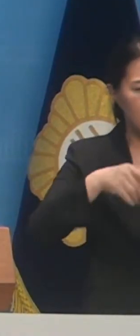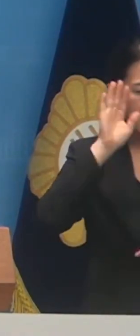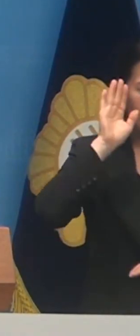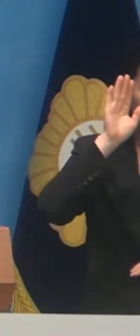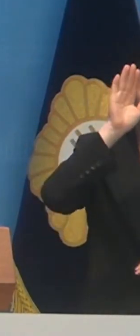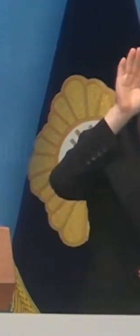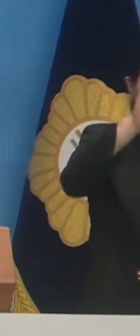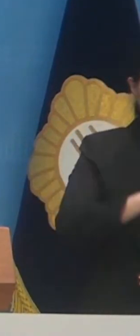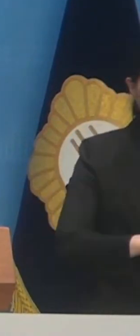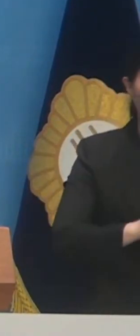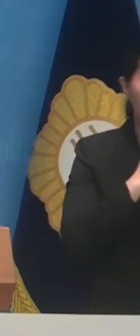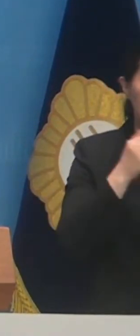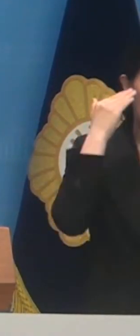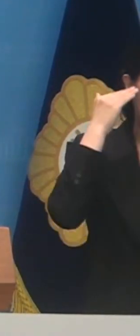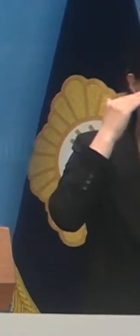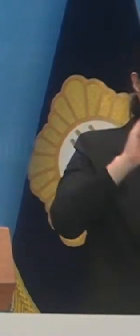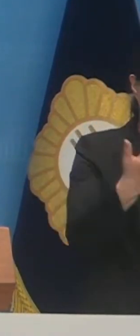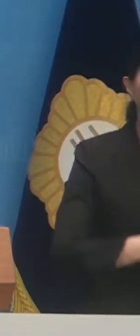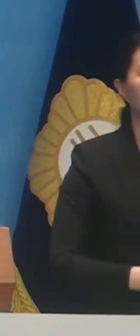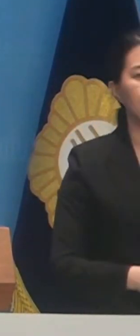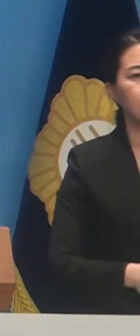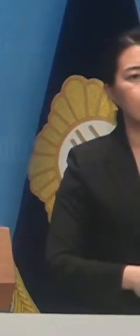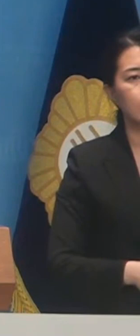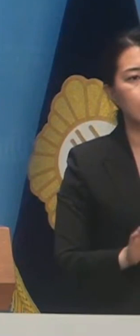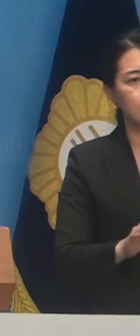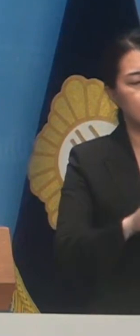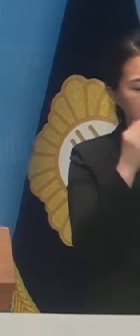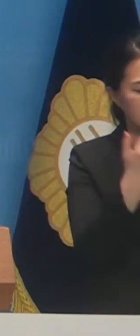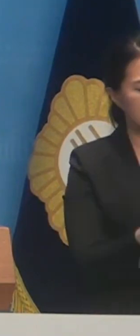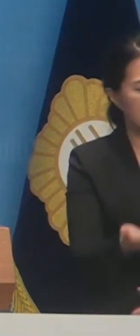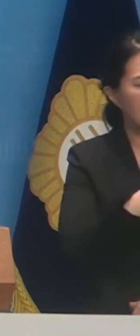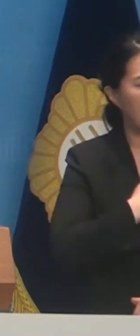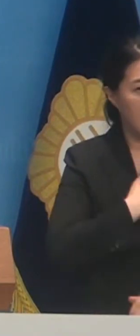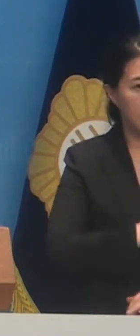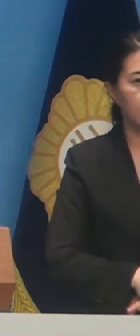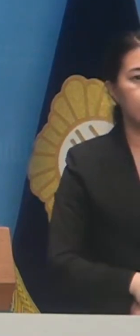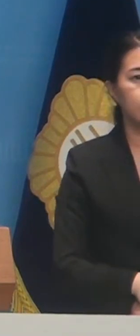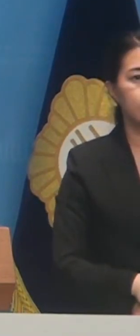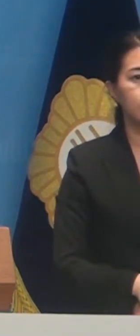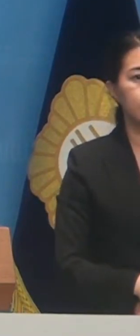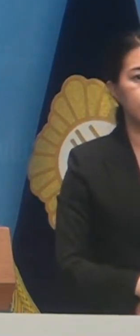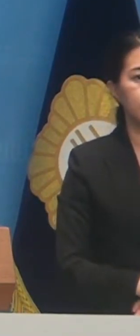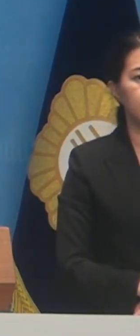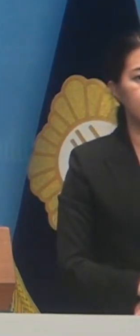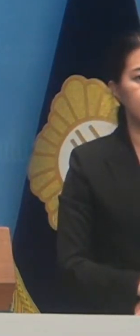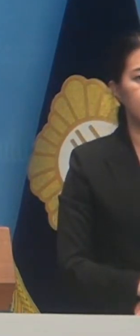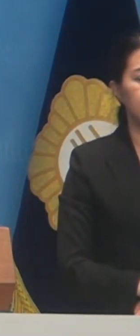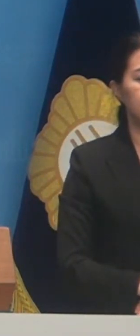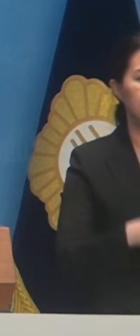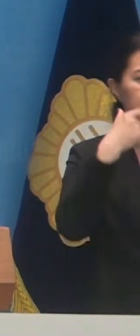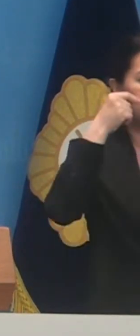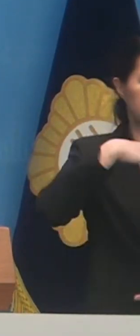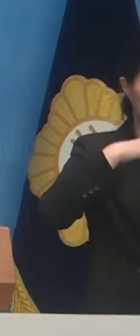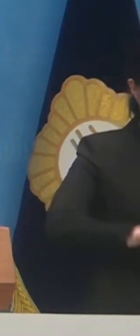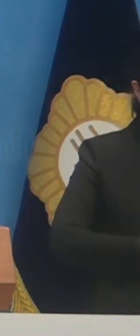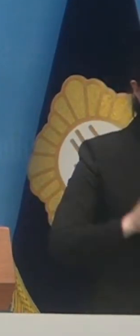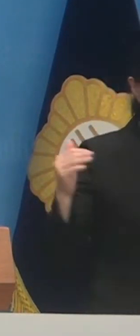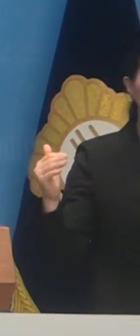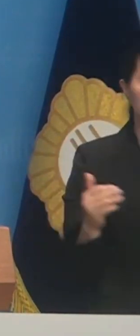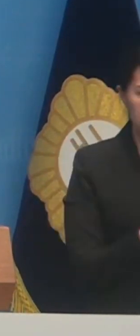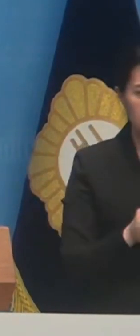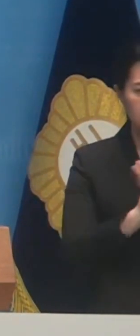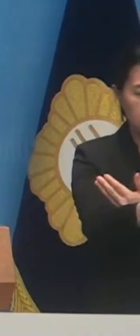앞날에 치명적인 걸림돌이 되는지 어렵지 않게 알 수 있습니다. 일제 감정기가